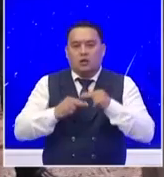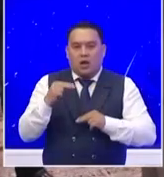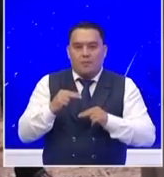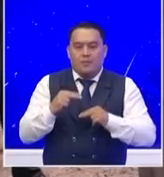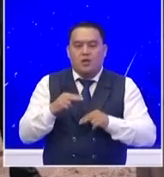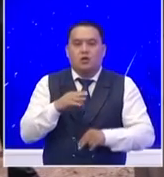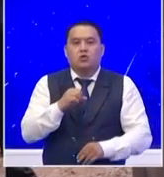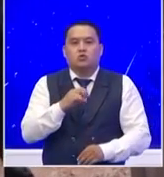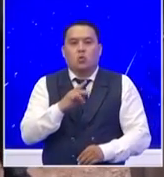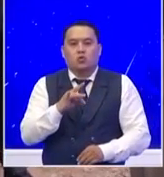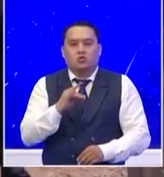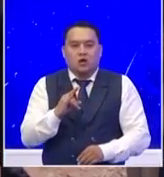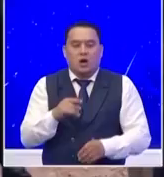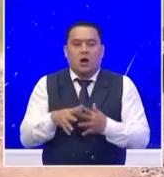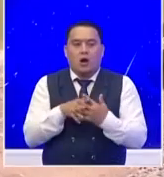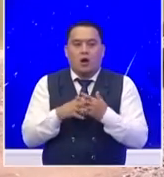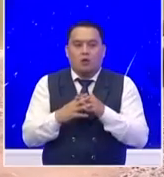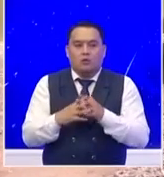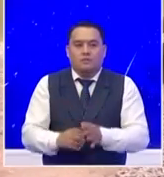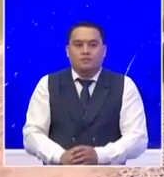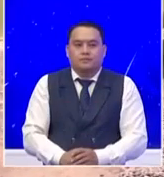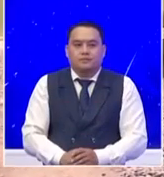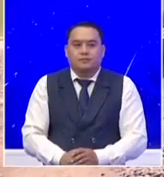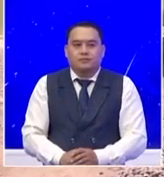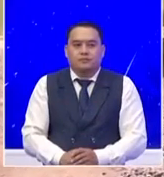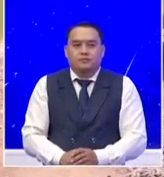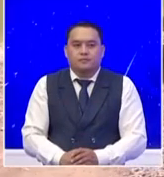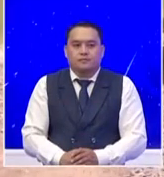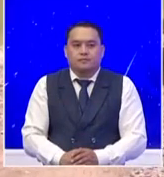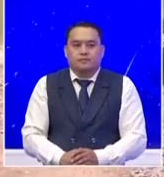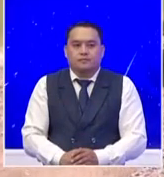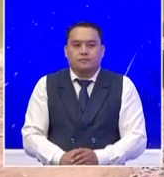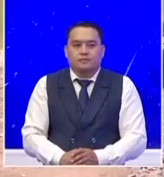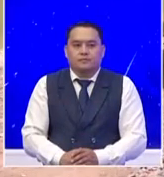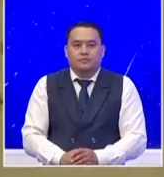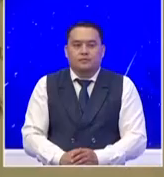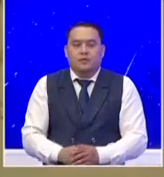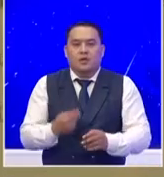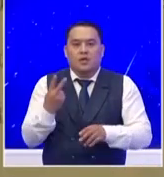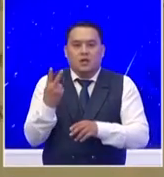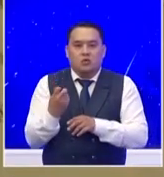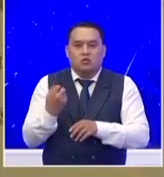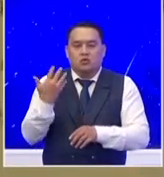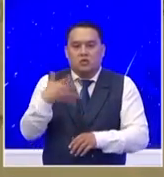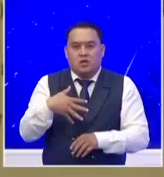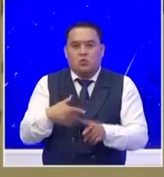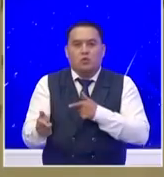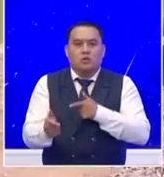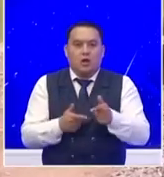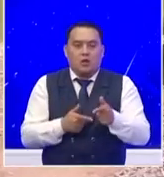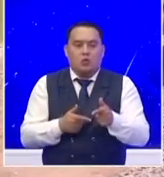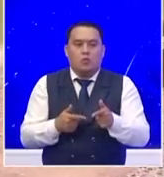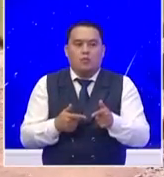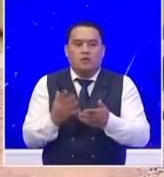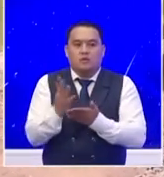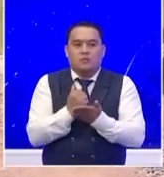Бірі Шонжы ауылында қолға алынған. Соның зданиямыз мағым не? Бұл резервуарымыз 250-ден 500. Біз қойып қойдық.